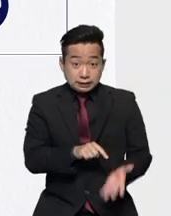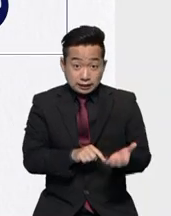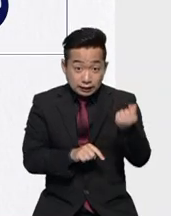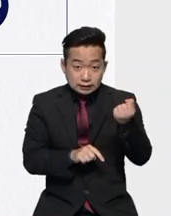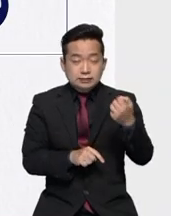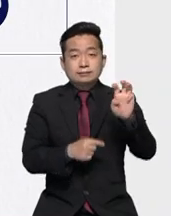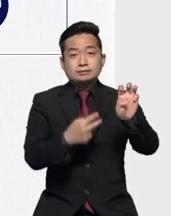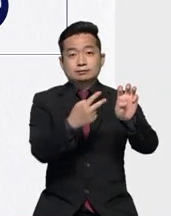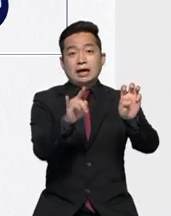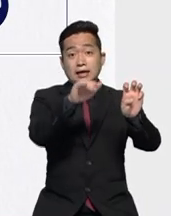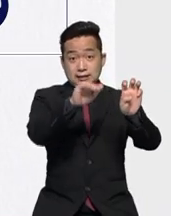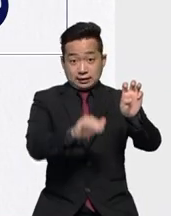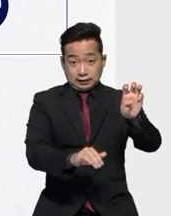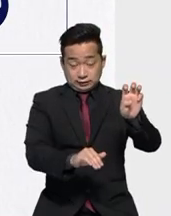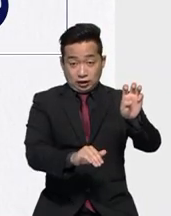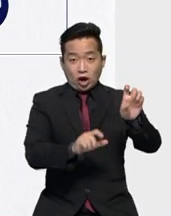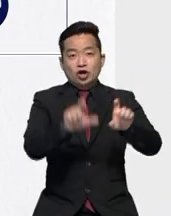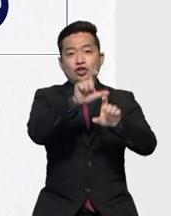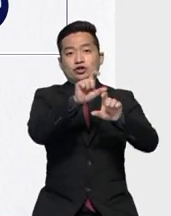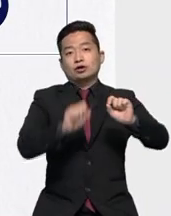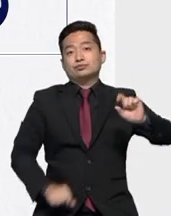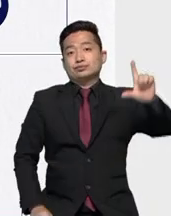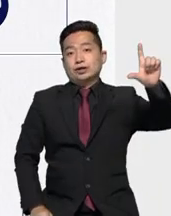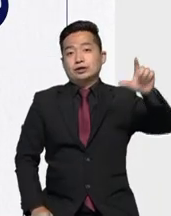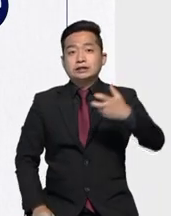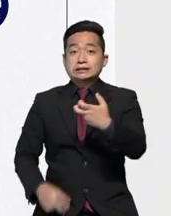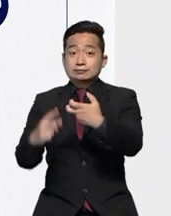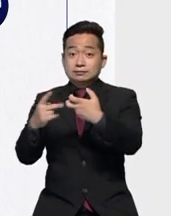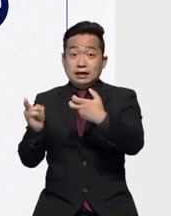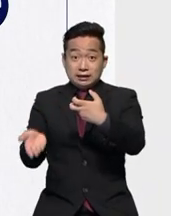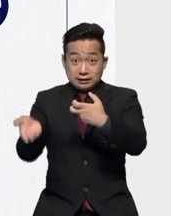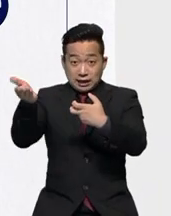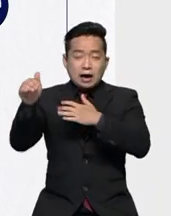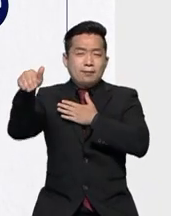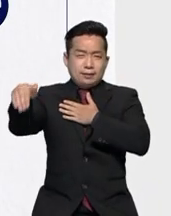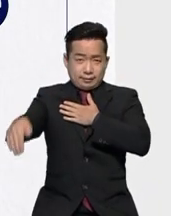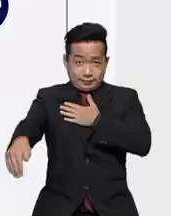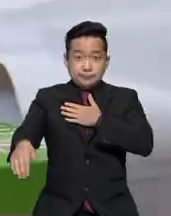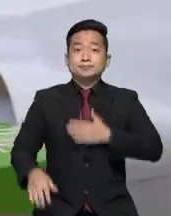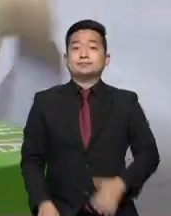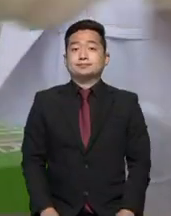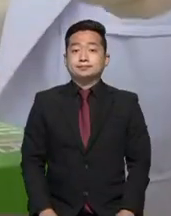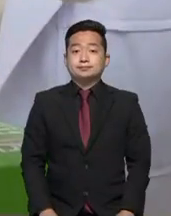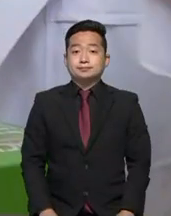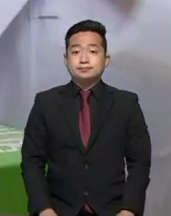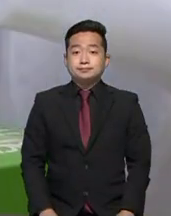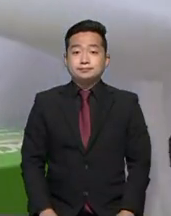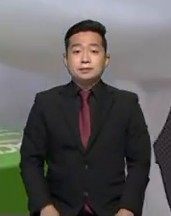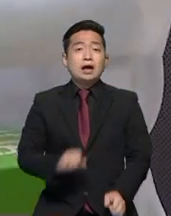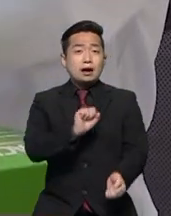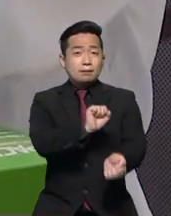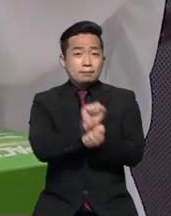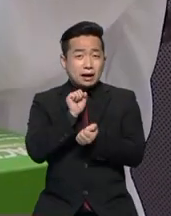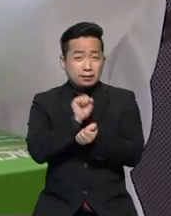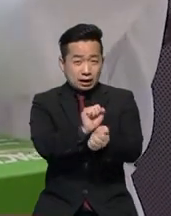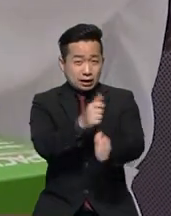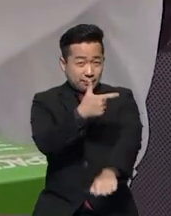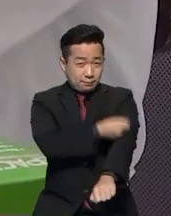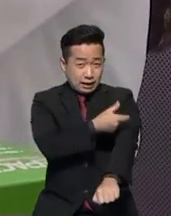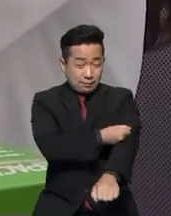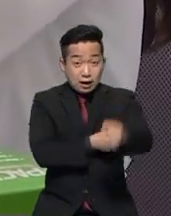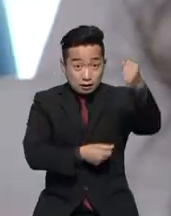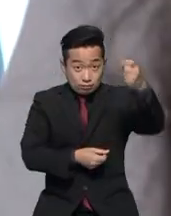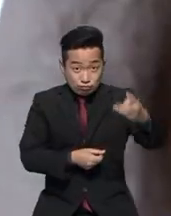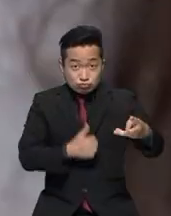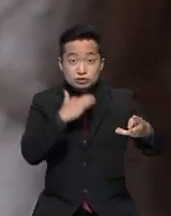30대 아래에서 어릴수록 높았고 70대 이상부터 급격히 떨어졌습니다. 감염 여부와 접종 횟수,